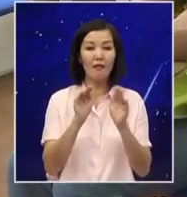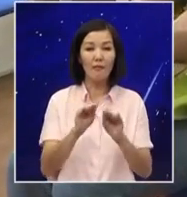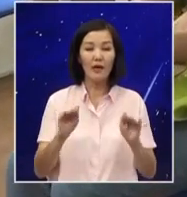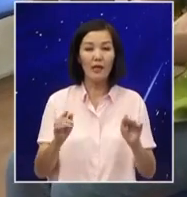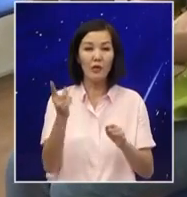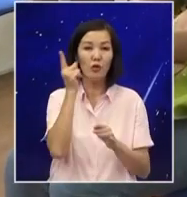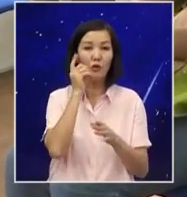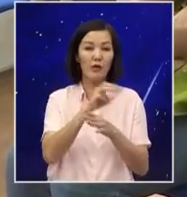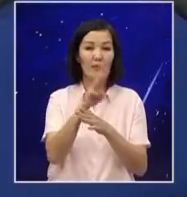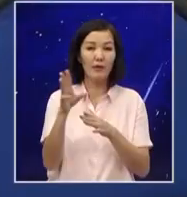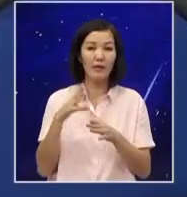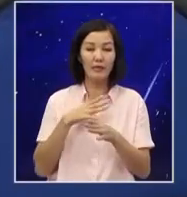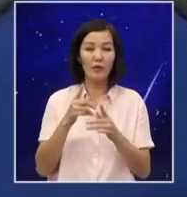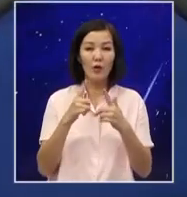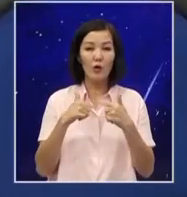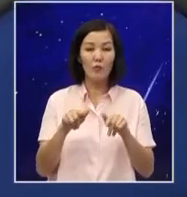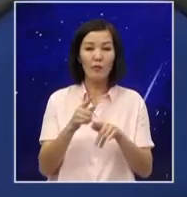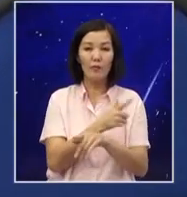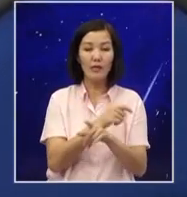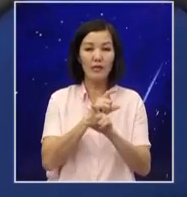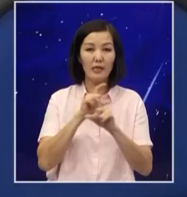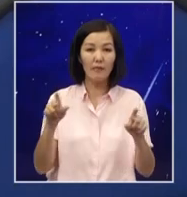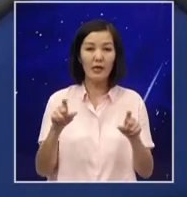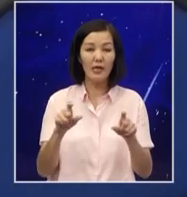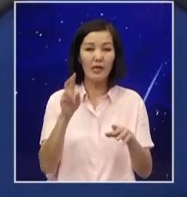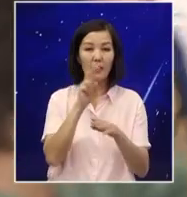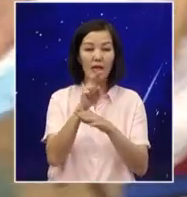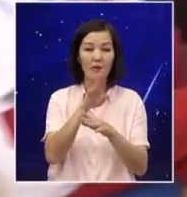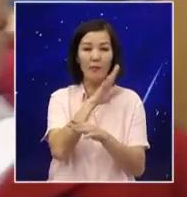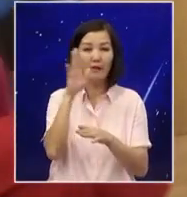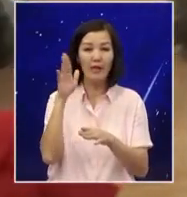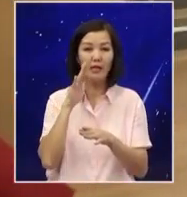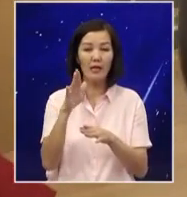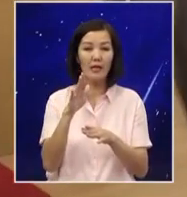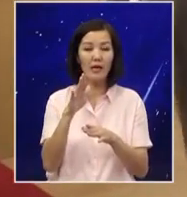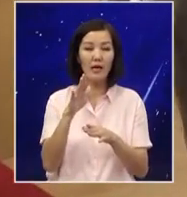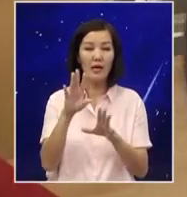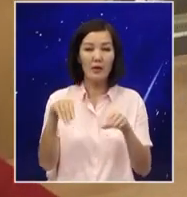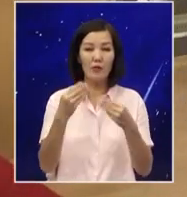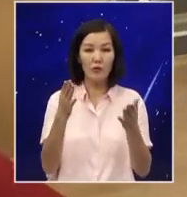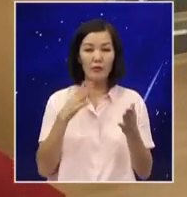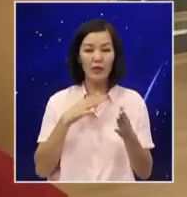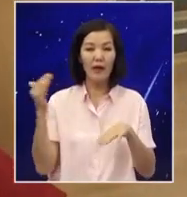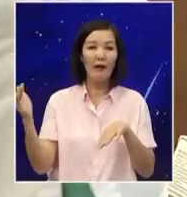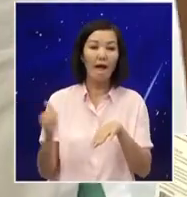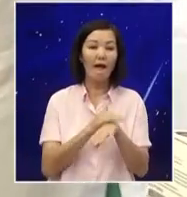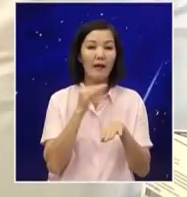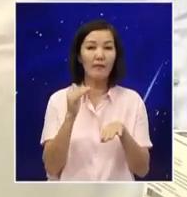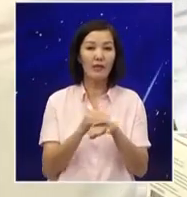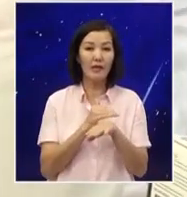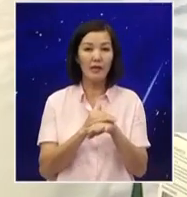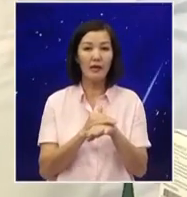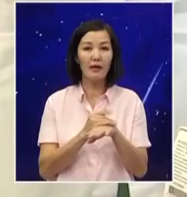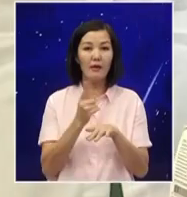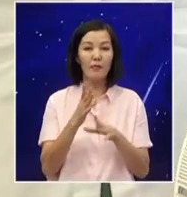телефонмен қамтамасыз етті. Ұйымдастырушылар медицина мекемелерін аралап ата-аналарға құрылғыларды үлестіріп берді. Қайырымдылыққа ілінгендер